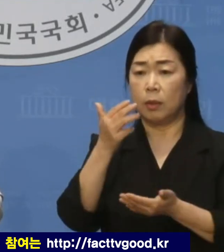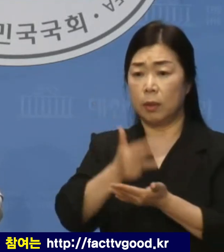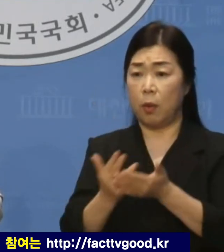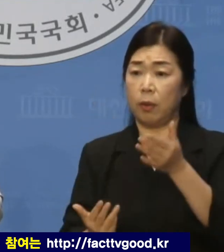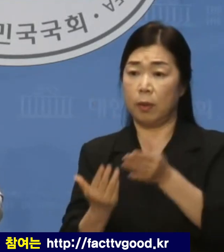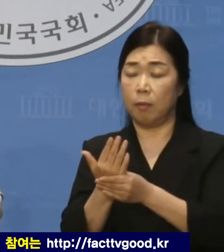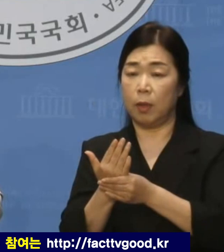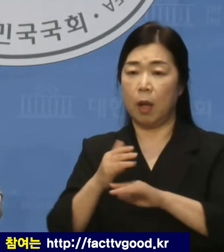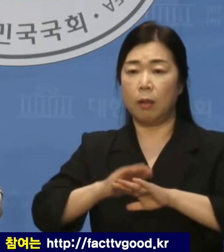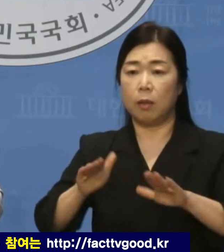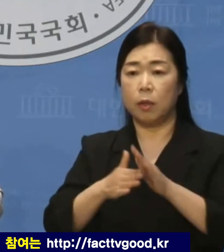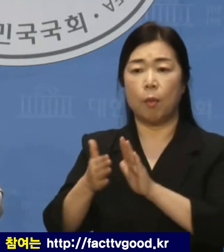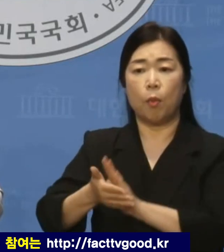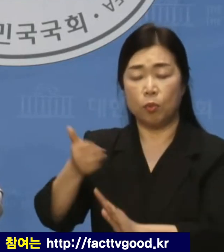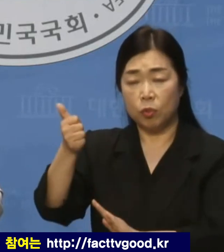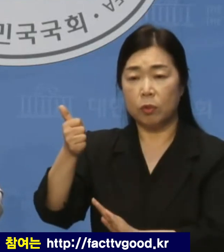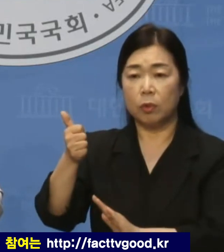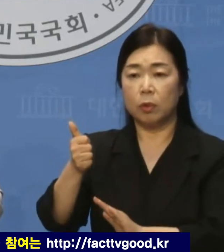참사 대책본부를